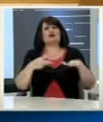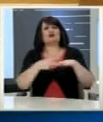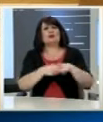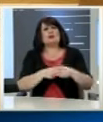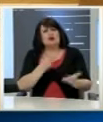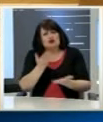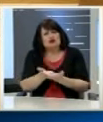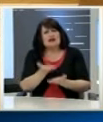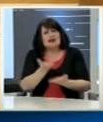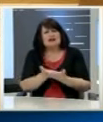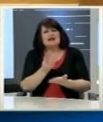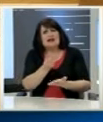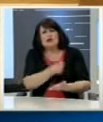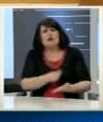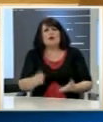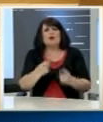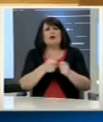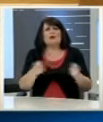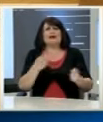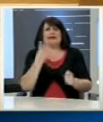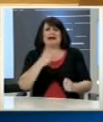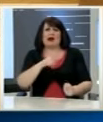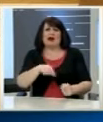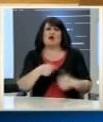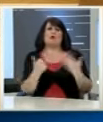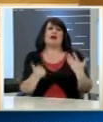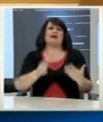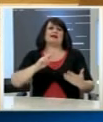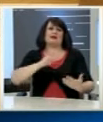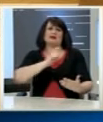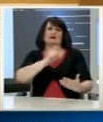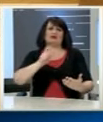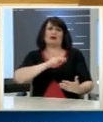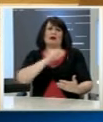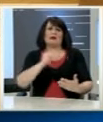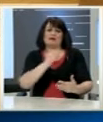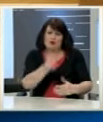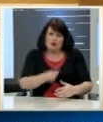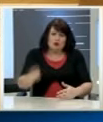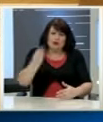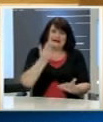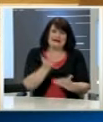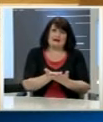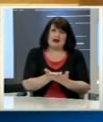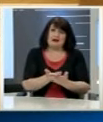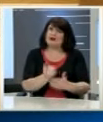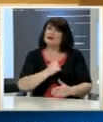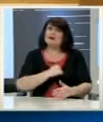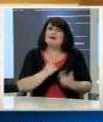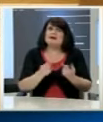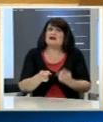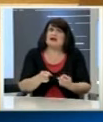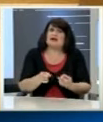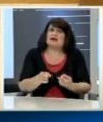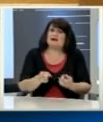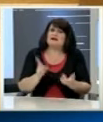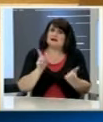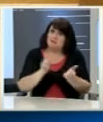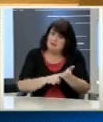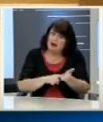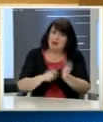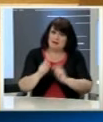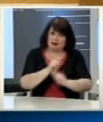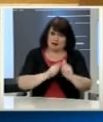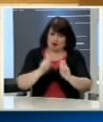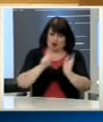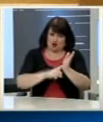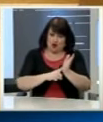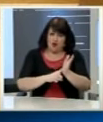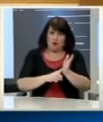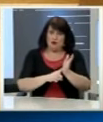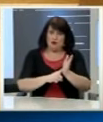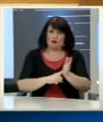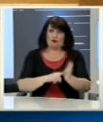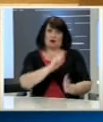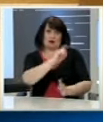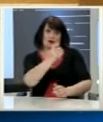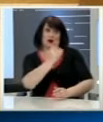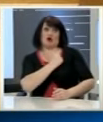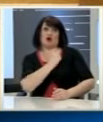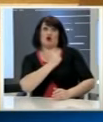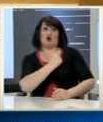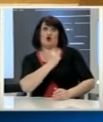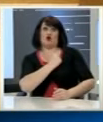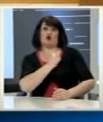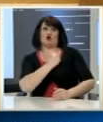επιπλα μέτρα ύψους 3,6 ςε πιστεύουν ότι πρέπει να νομοθετήσουμε ρωτούσατε